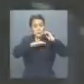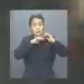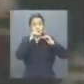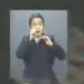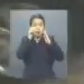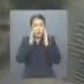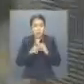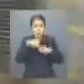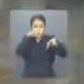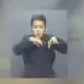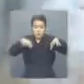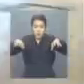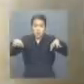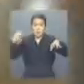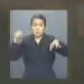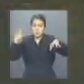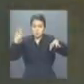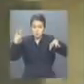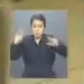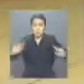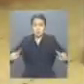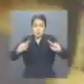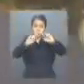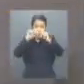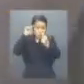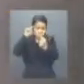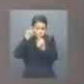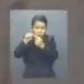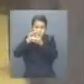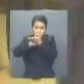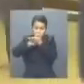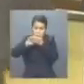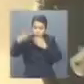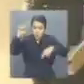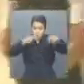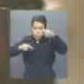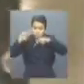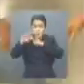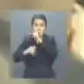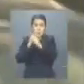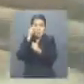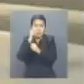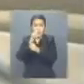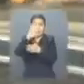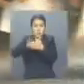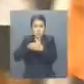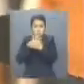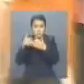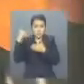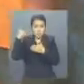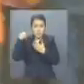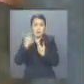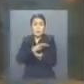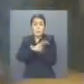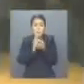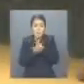งและ66หน่วยงานค่ะเพื่อเป้าหมายในการสร้างสันติสุขใน3ปีส่วนกระแสข่าวการปรับคณะรัฐมนตรีนะค